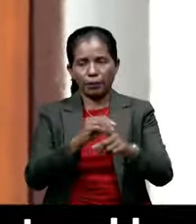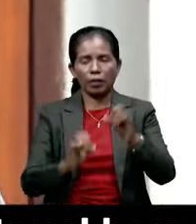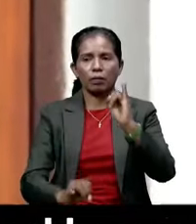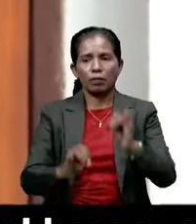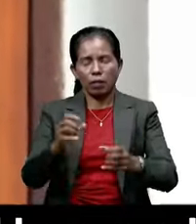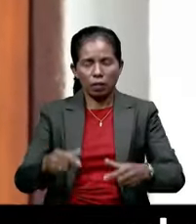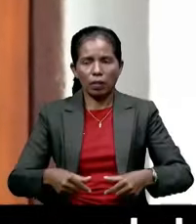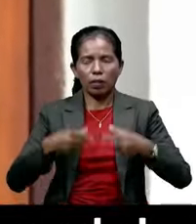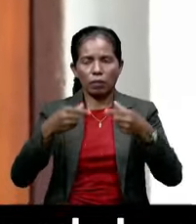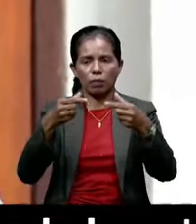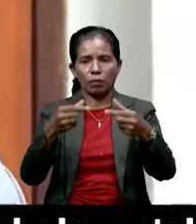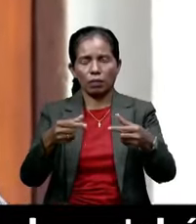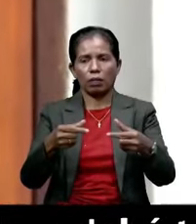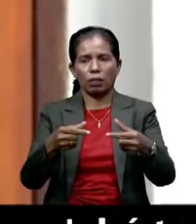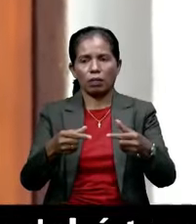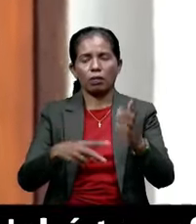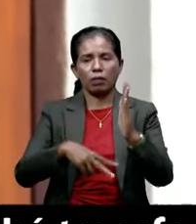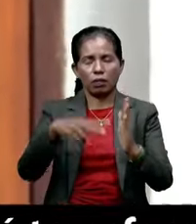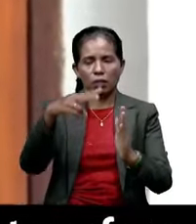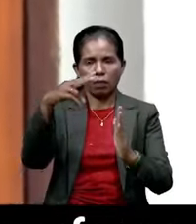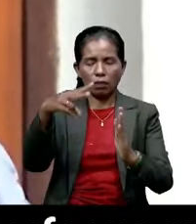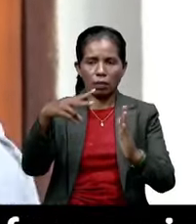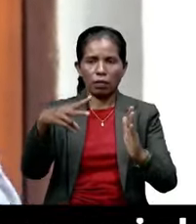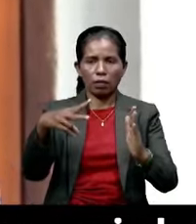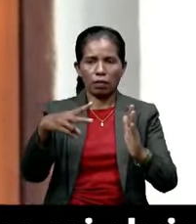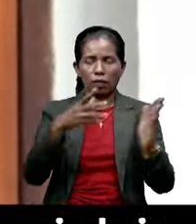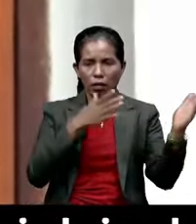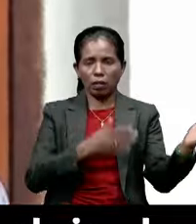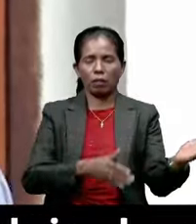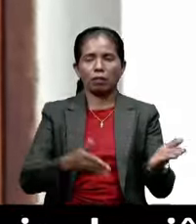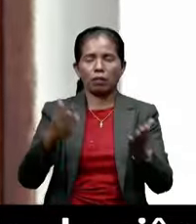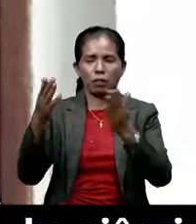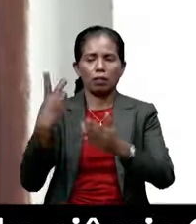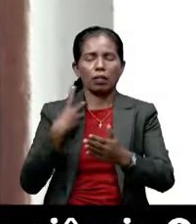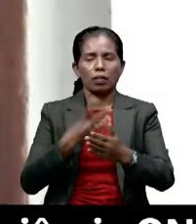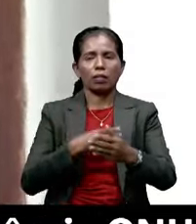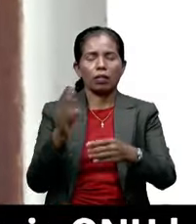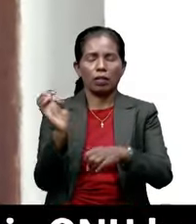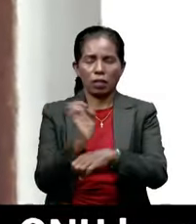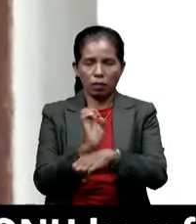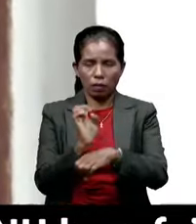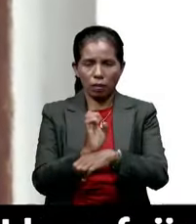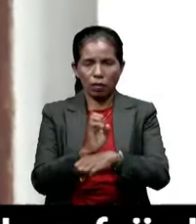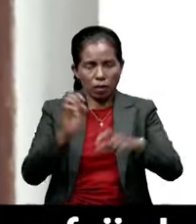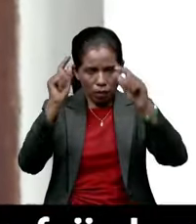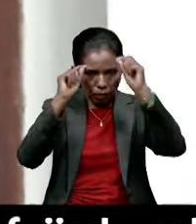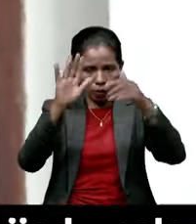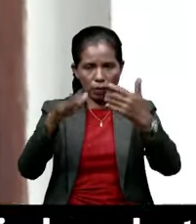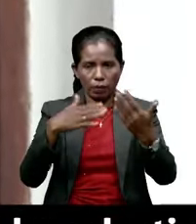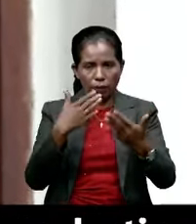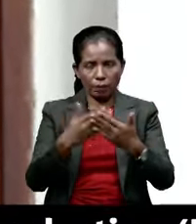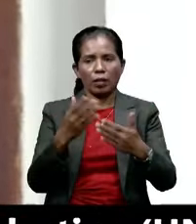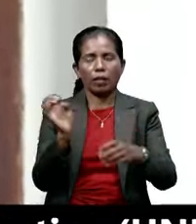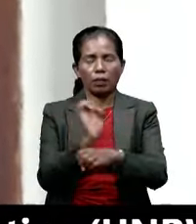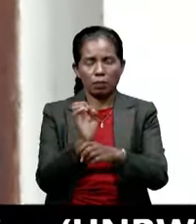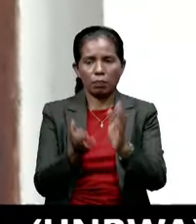tem que for valor atu lori e tenha economia timoruansa nia ne, timoruansa na economia ne